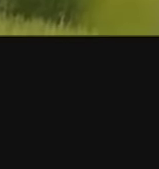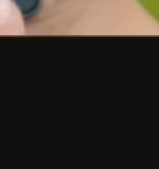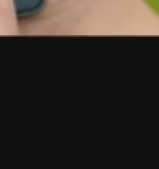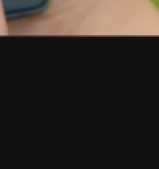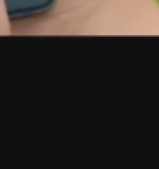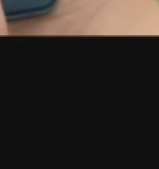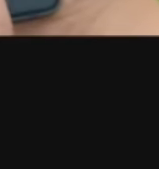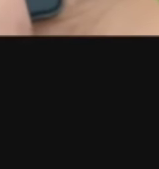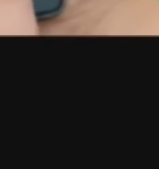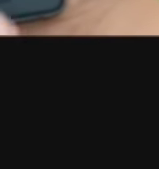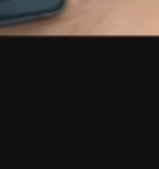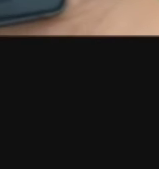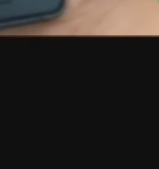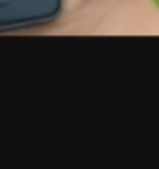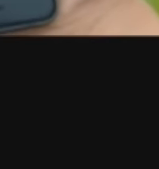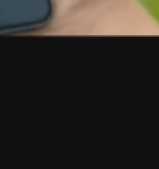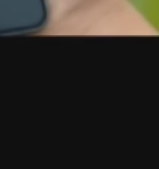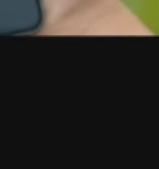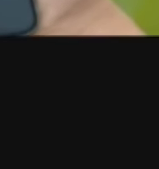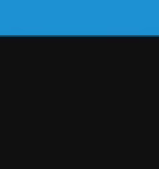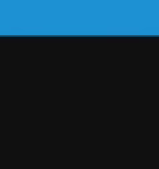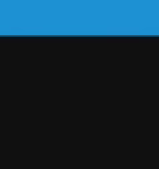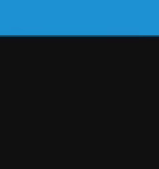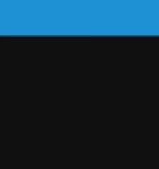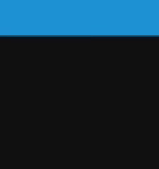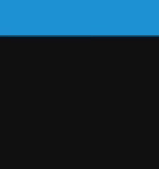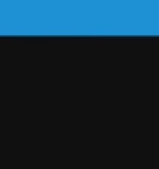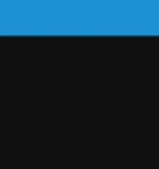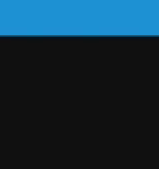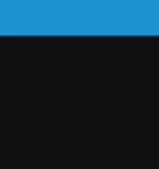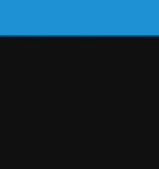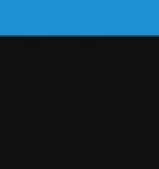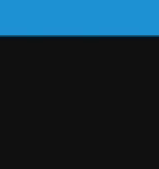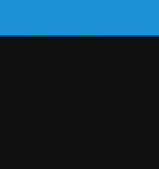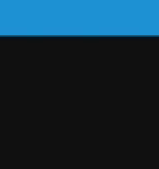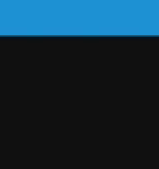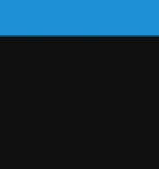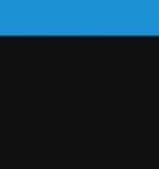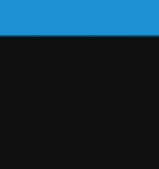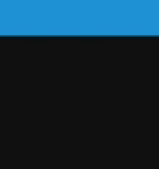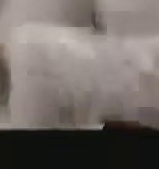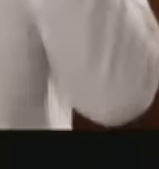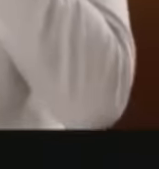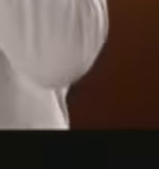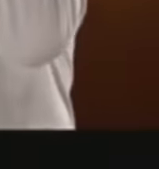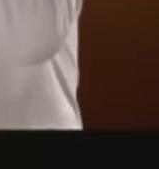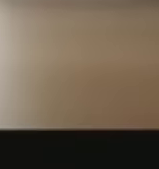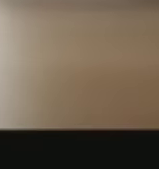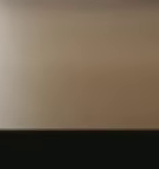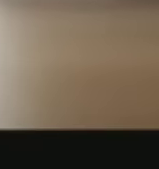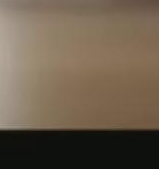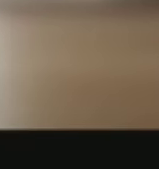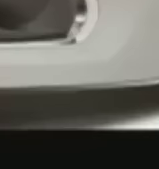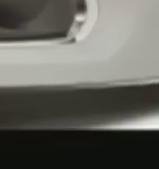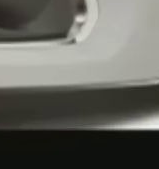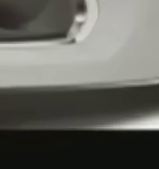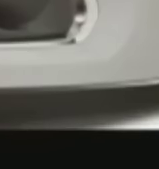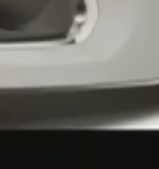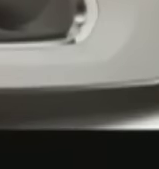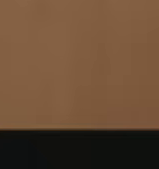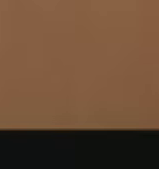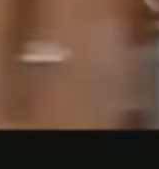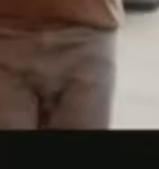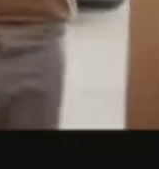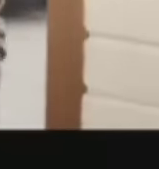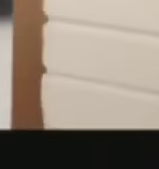tenang bahkan sebelum terbang. Traveloka dulu, liburan tenang kemudian. Torabika Cappuccino. Selalu